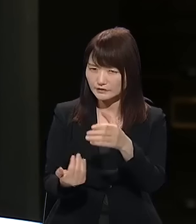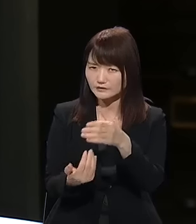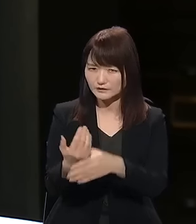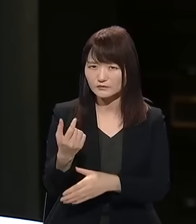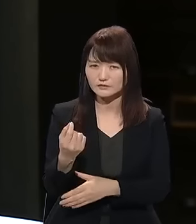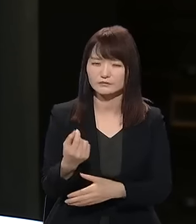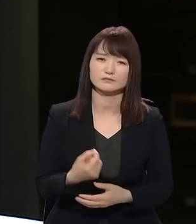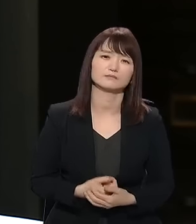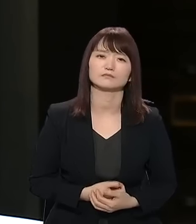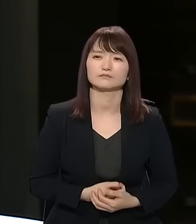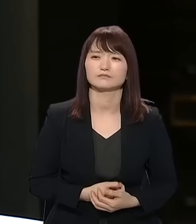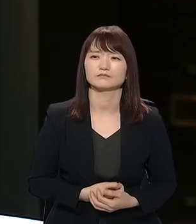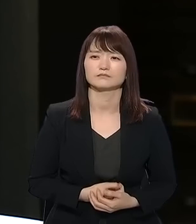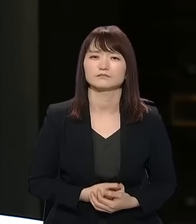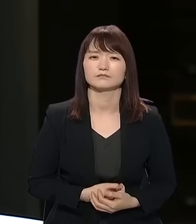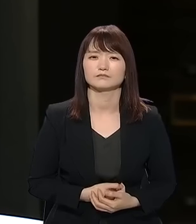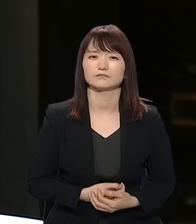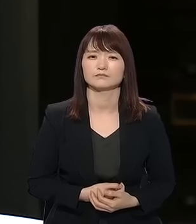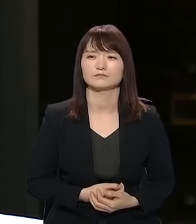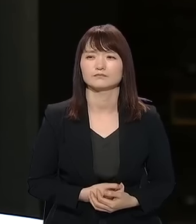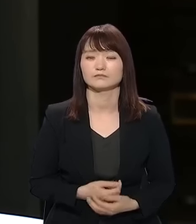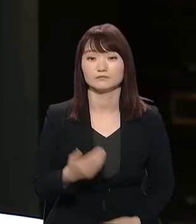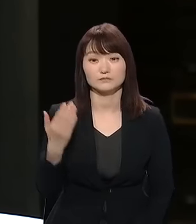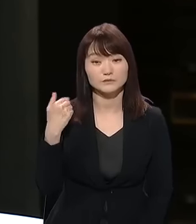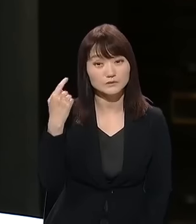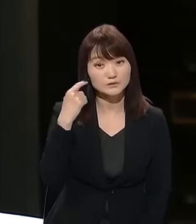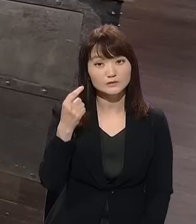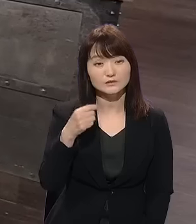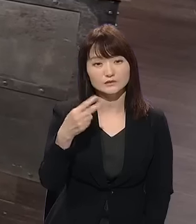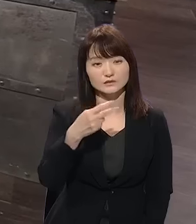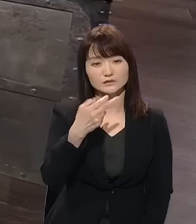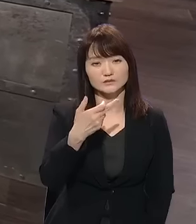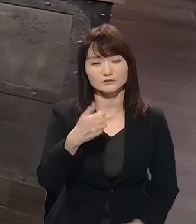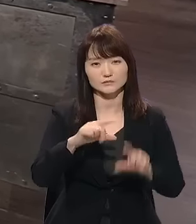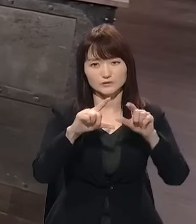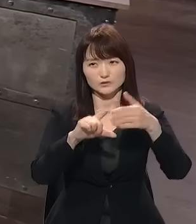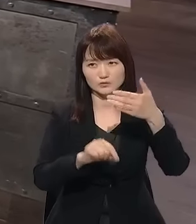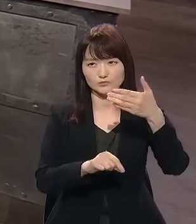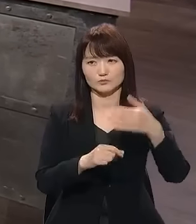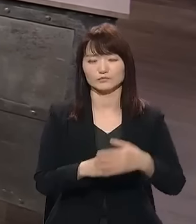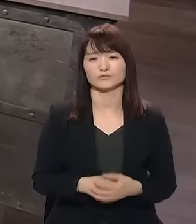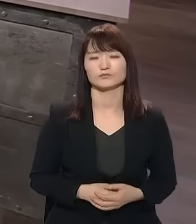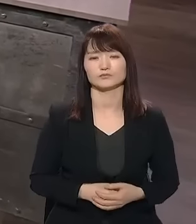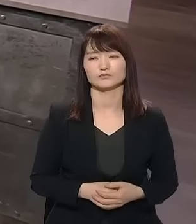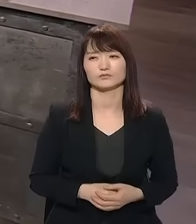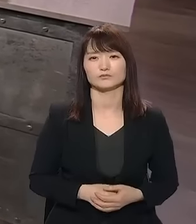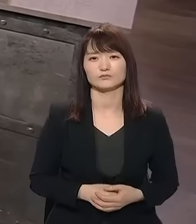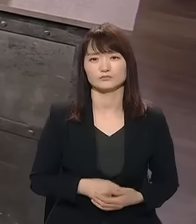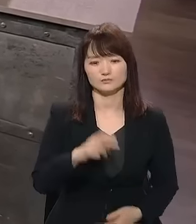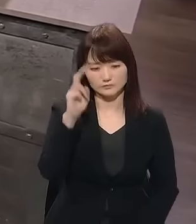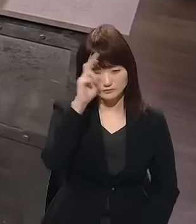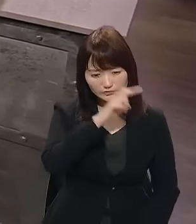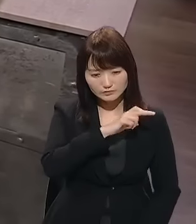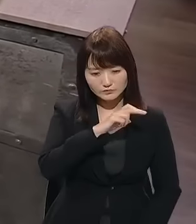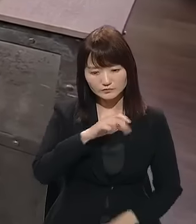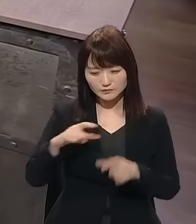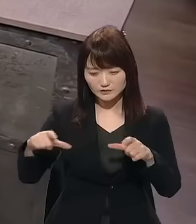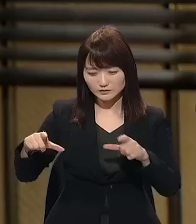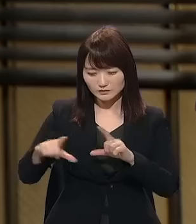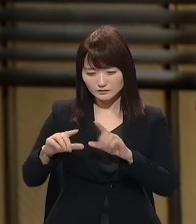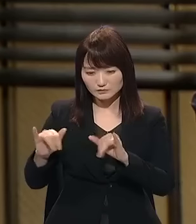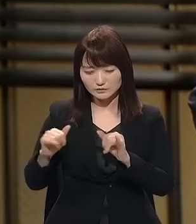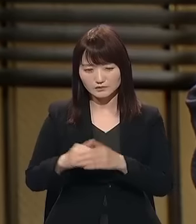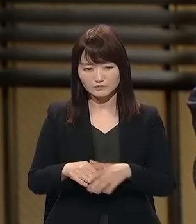같습니다 강력 사건은 분명했이 조제에 들으신 것처럼 2017년 9월에 있었던 일이고 아침에이 지역 주민이 들깨밭